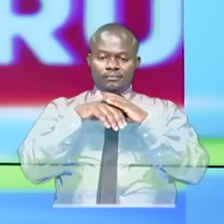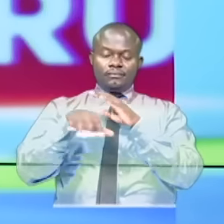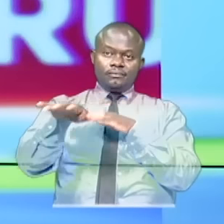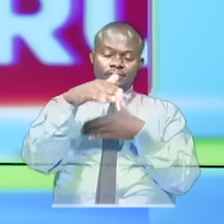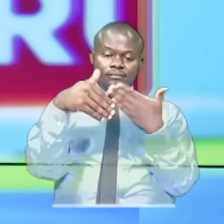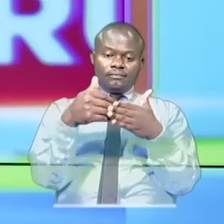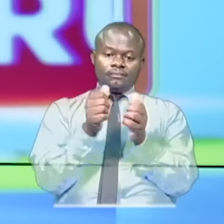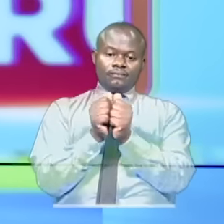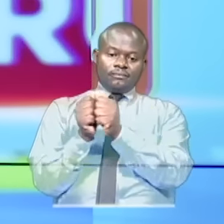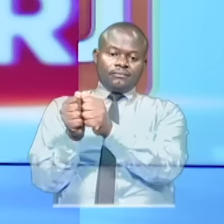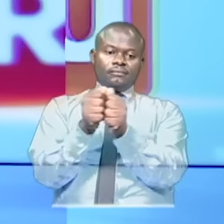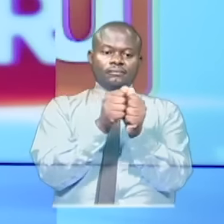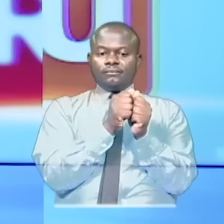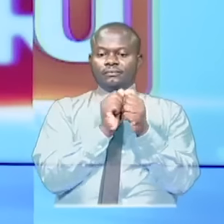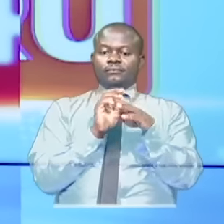aho